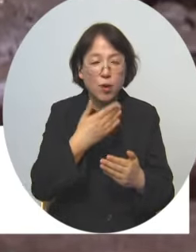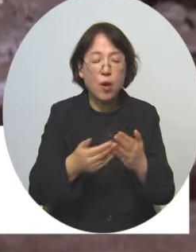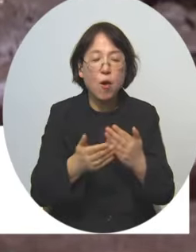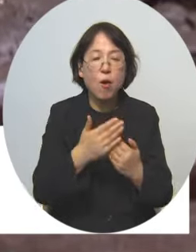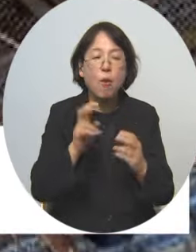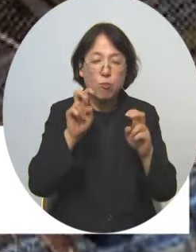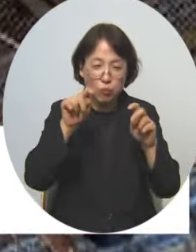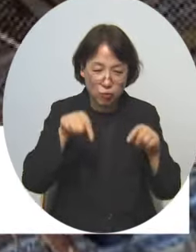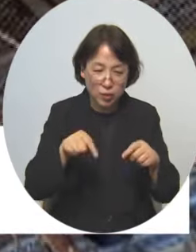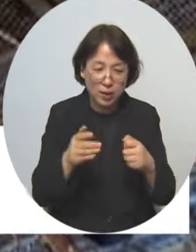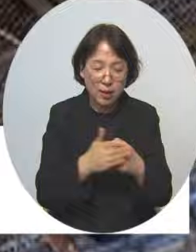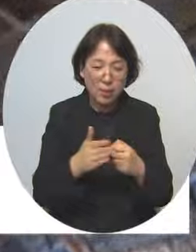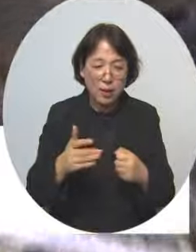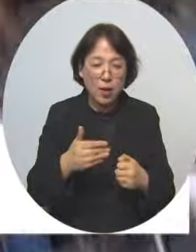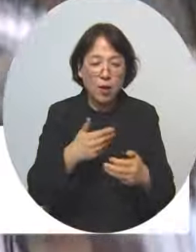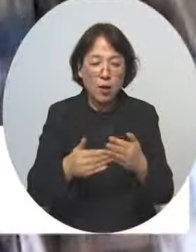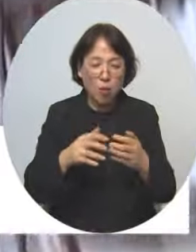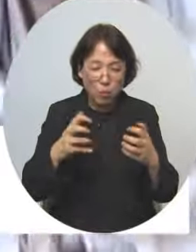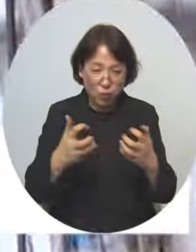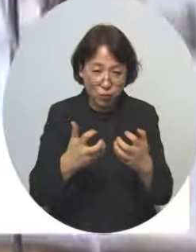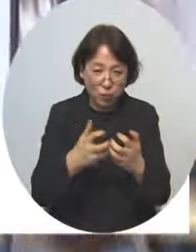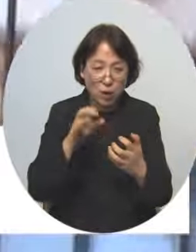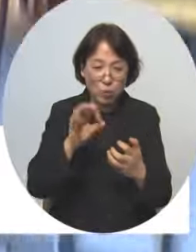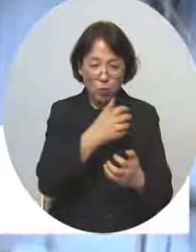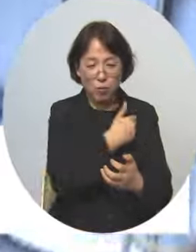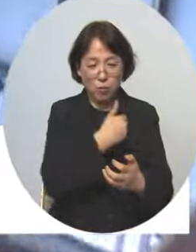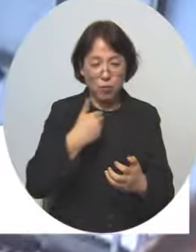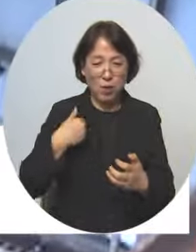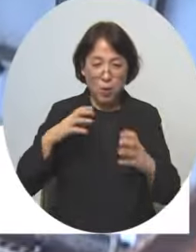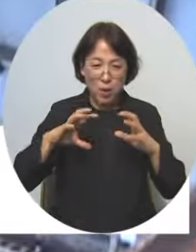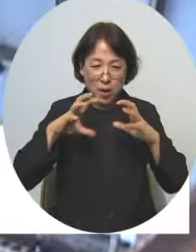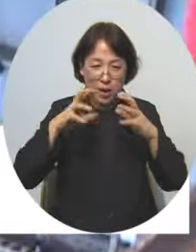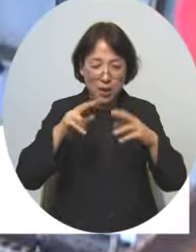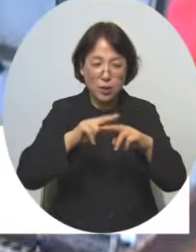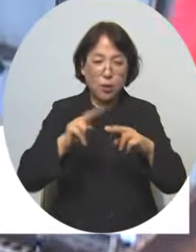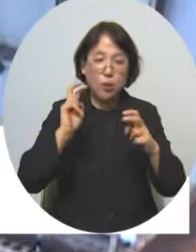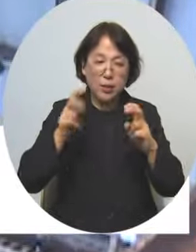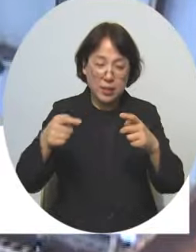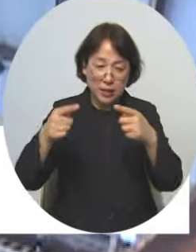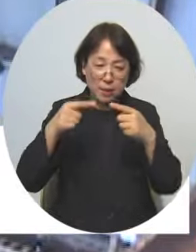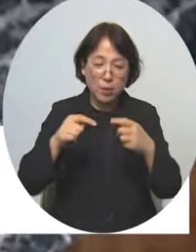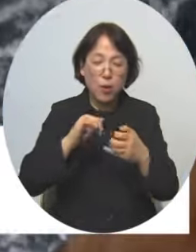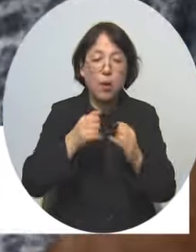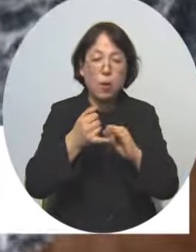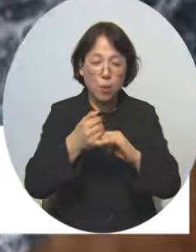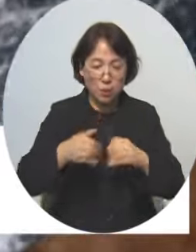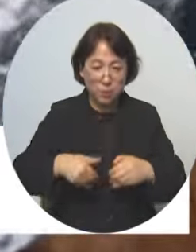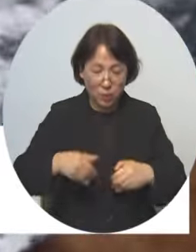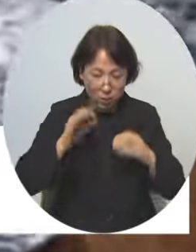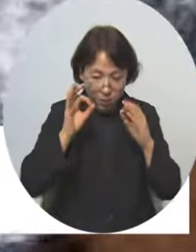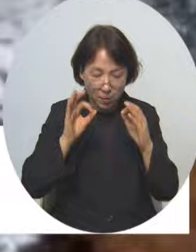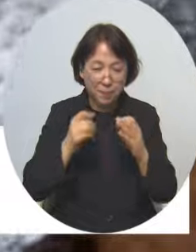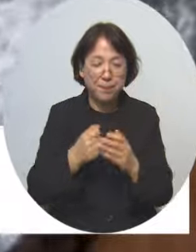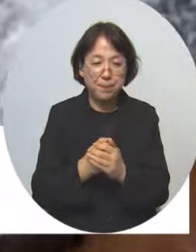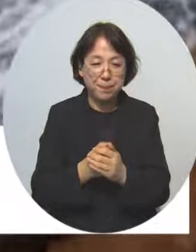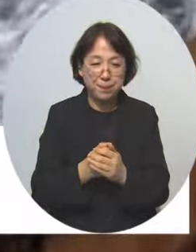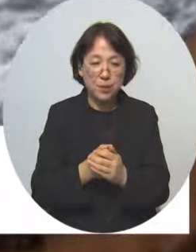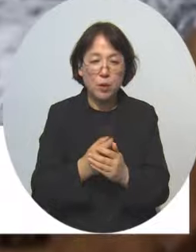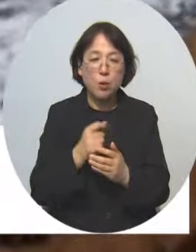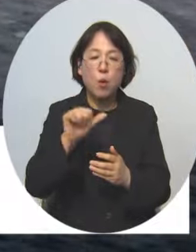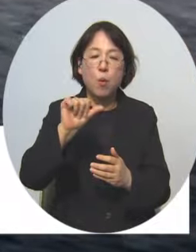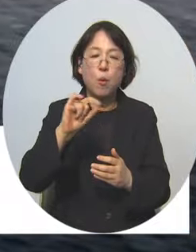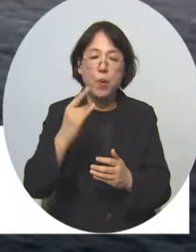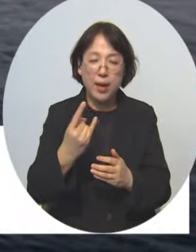개발 경험이 풍부하고 자금력도 갖춘 글로벌 메이저 석유 기업의 참여가 필요하다고 보고 있습니다. 특히 최소